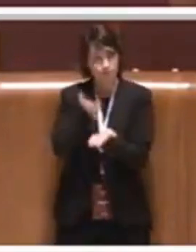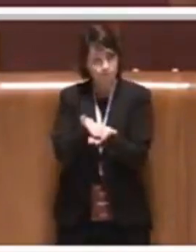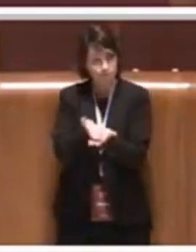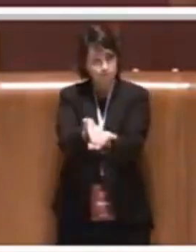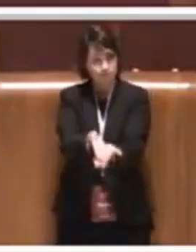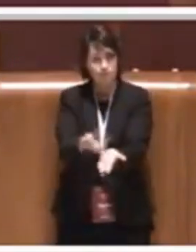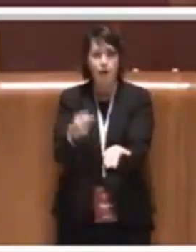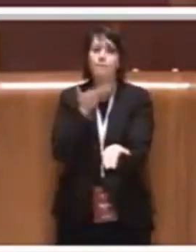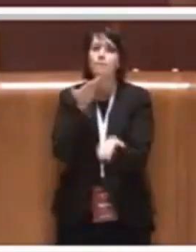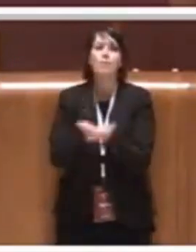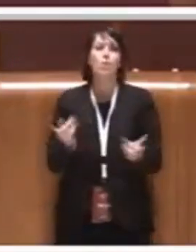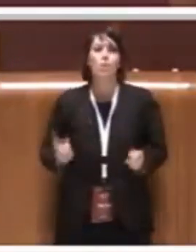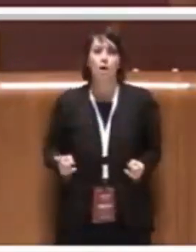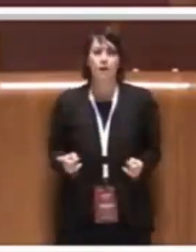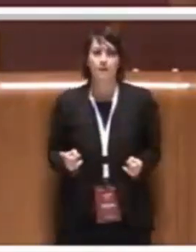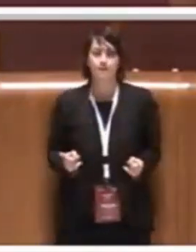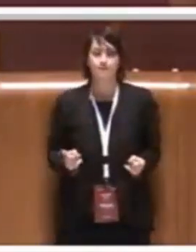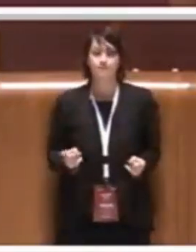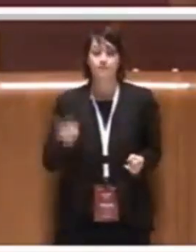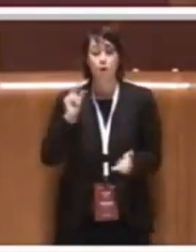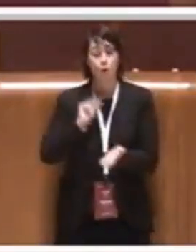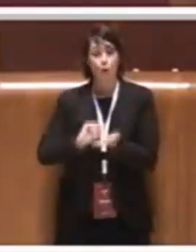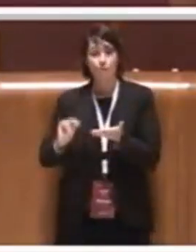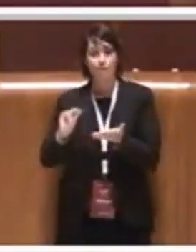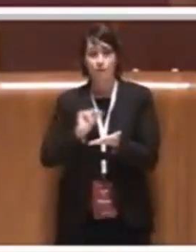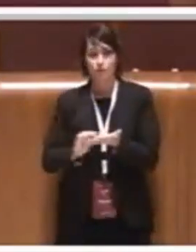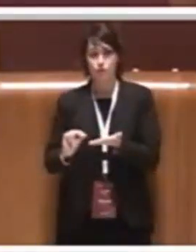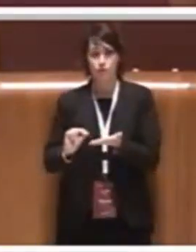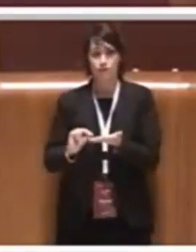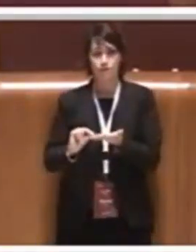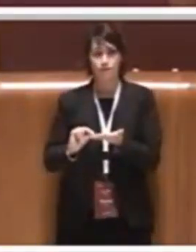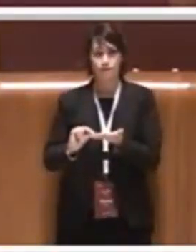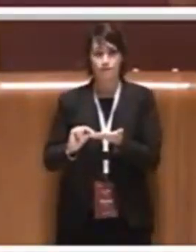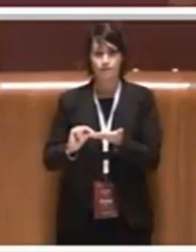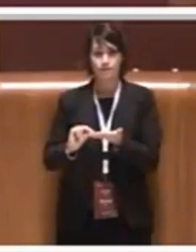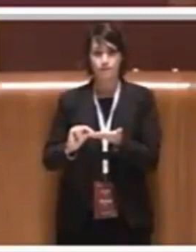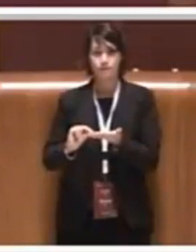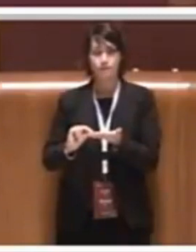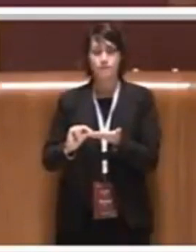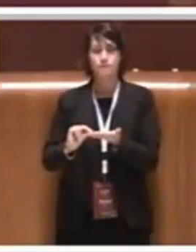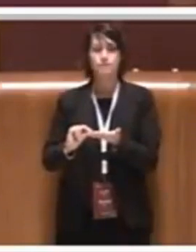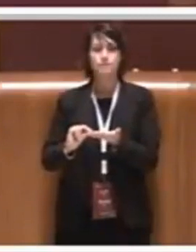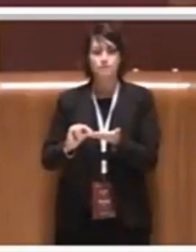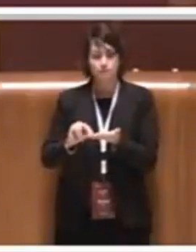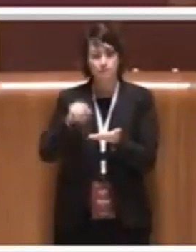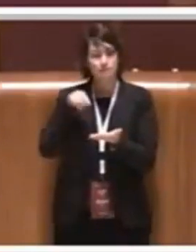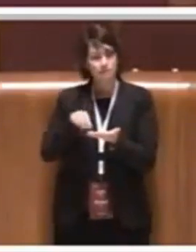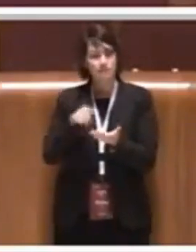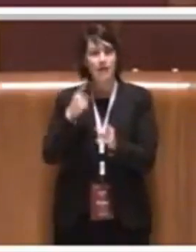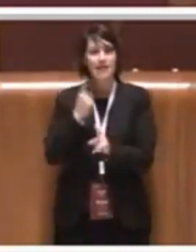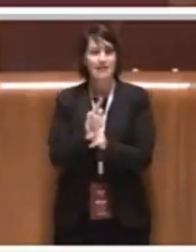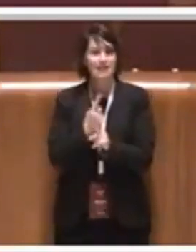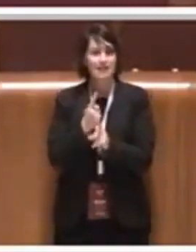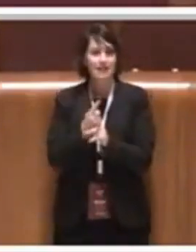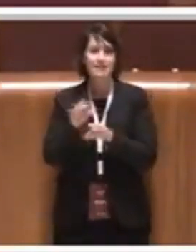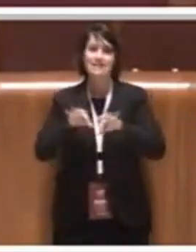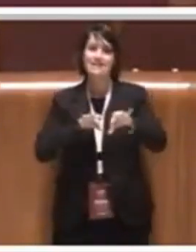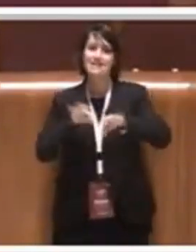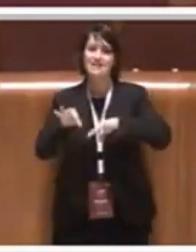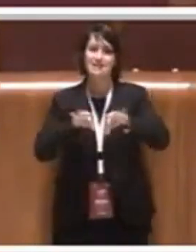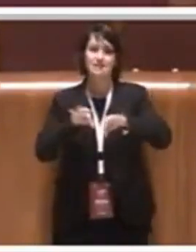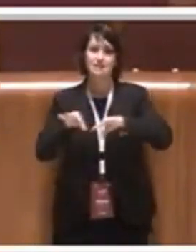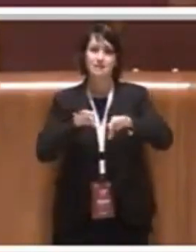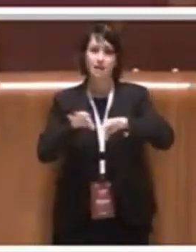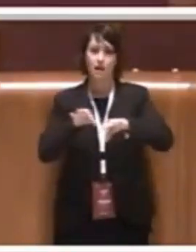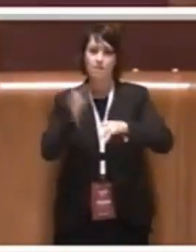che innanzitutto l'ufficio venga dotato di un sistema per gestire